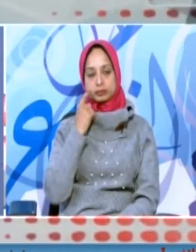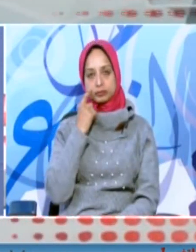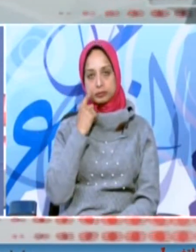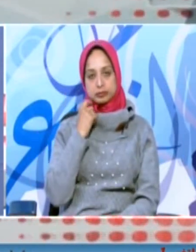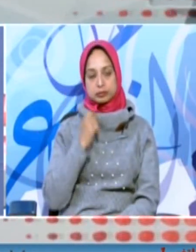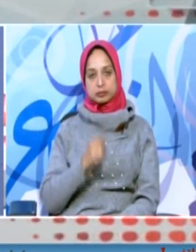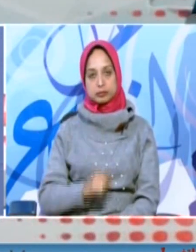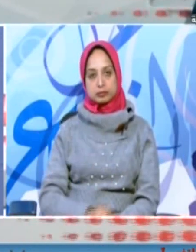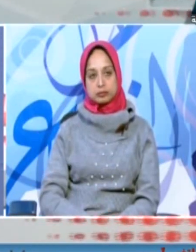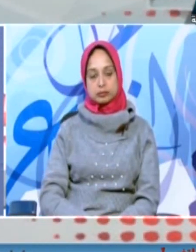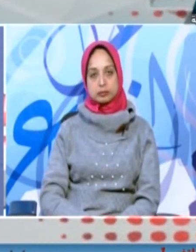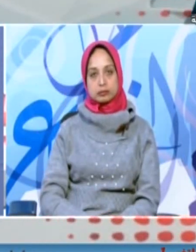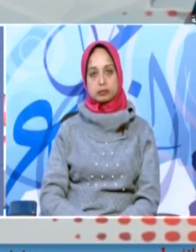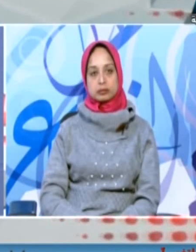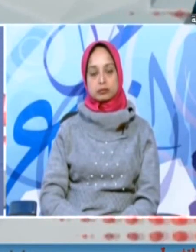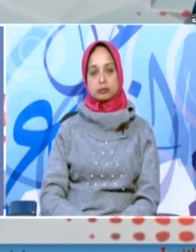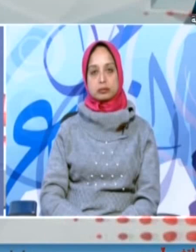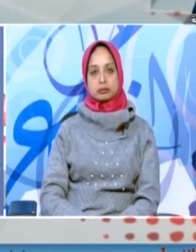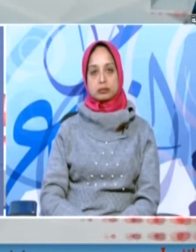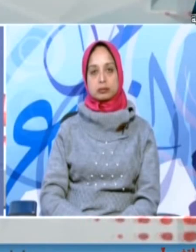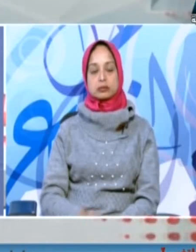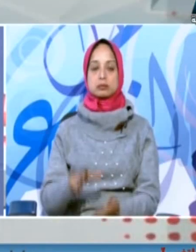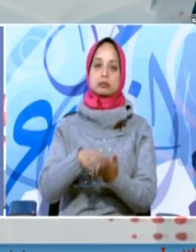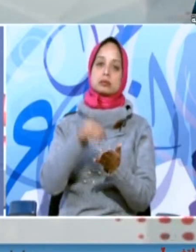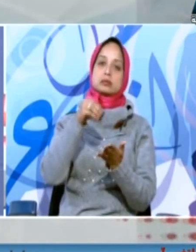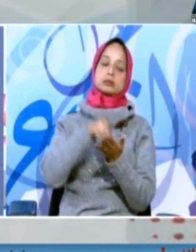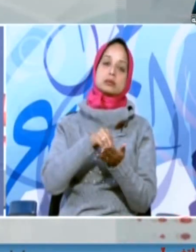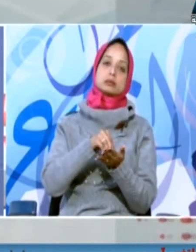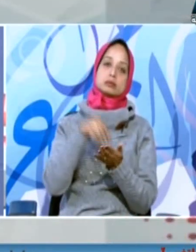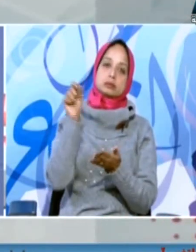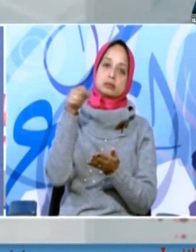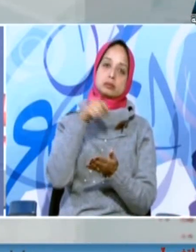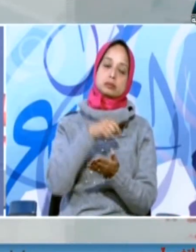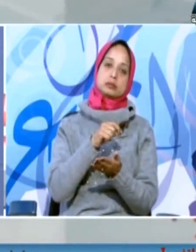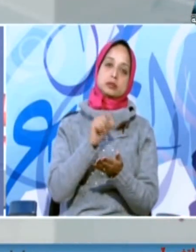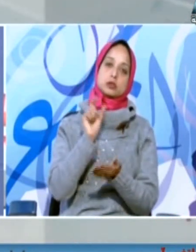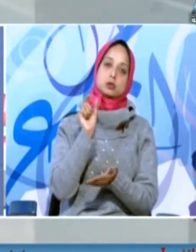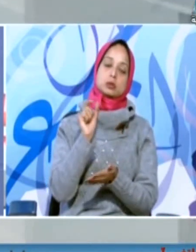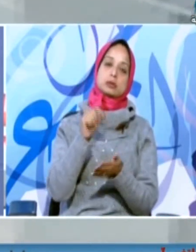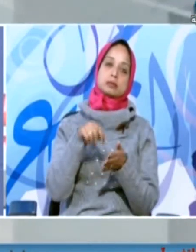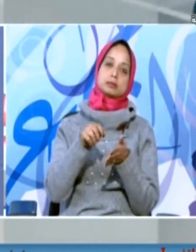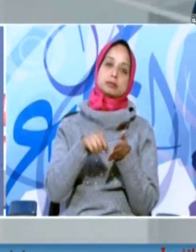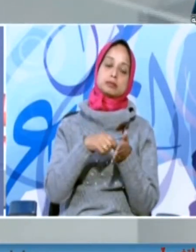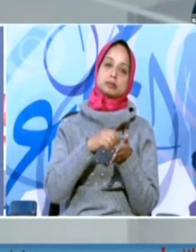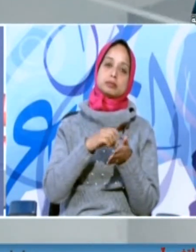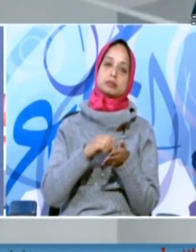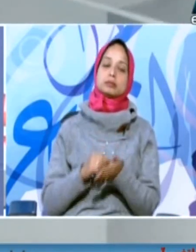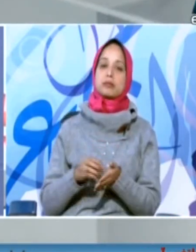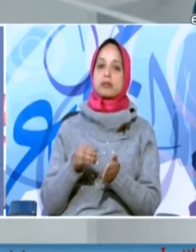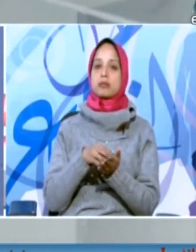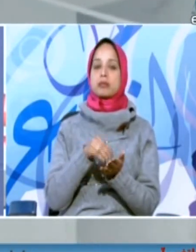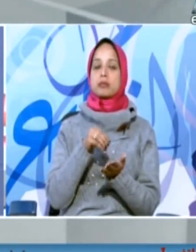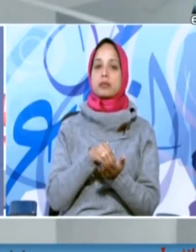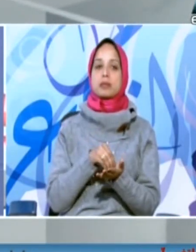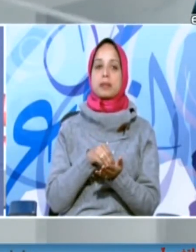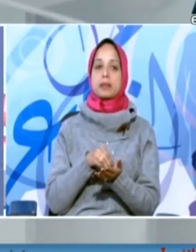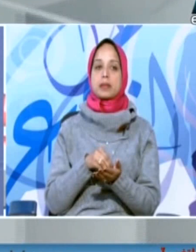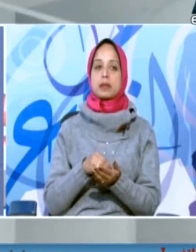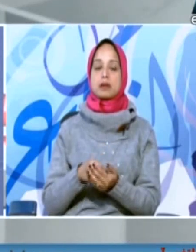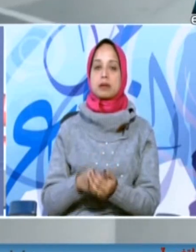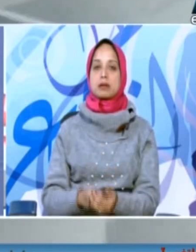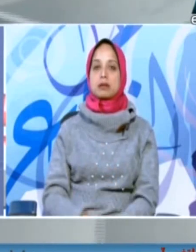مقدمة يا محمود؟ مش دي مقدمة بخط رفيع كده؟ دخلت مصر في دائرة من الأزمات المالية والسياسية مع القوى